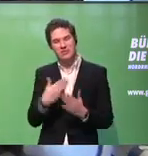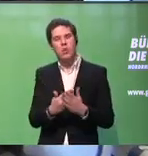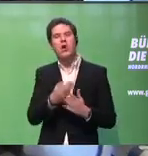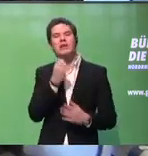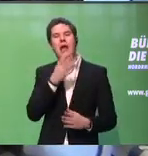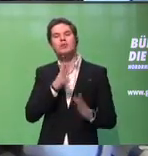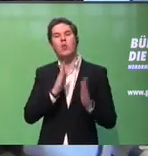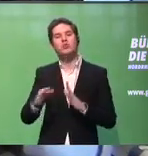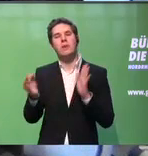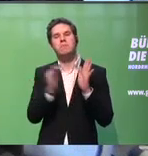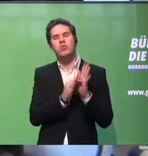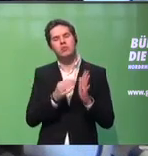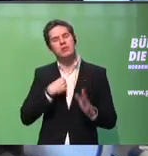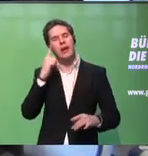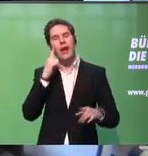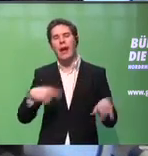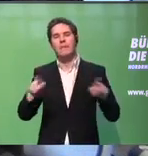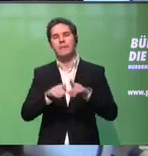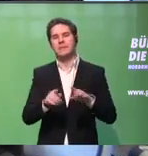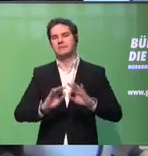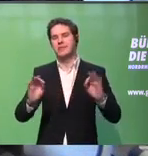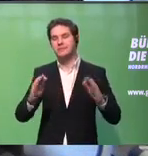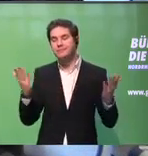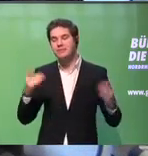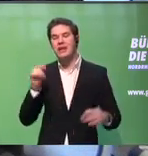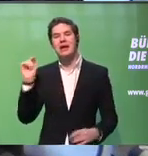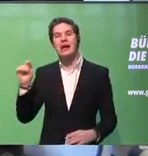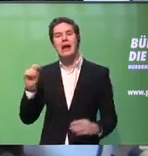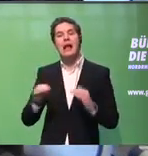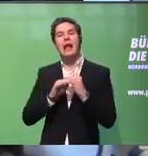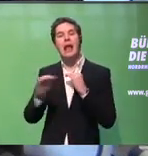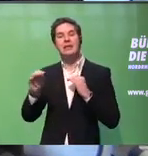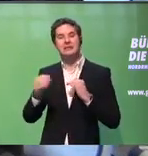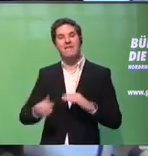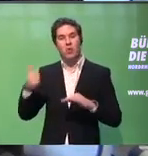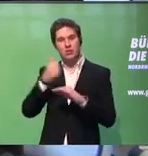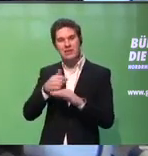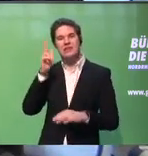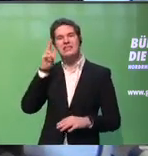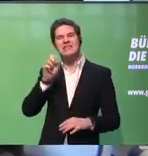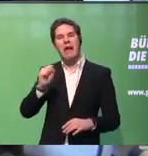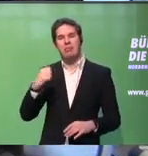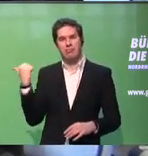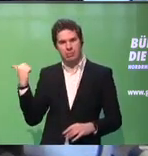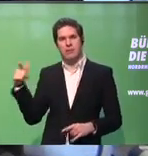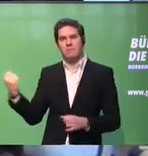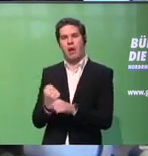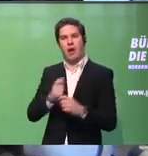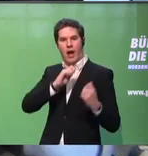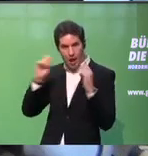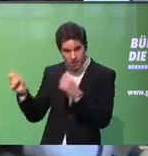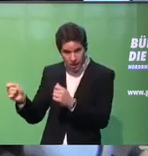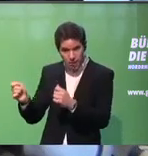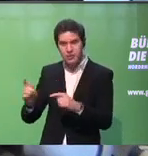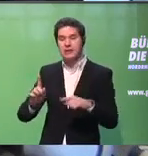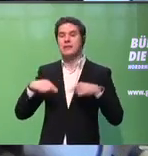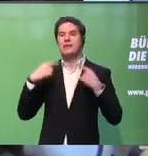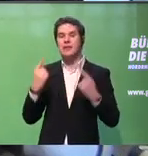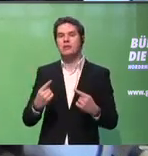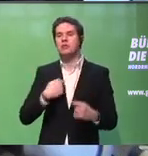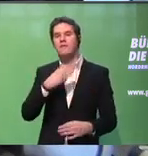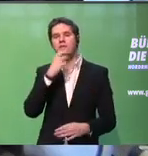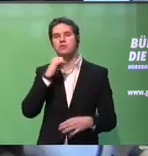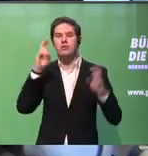gern so gestalten, dass für den Landesvorstand Sven Giegold den Antrag einbringt. Dann wird es eine